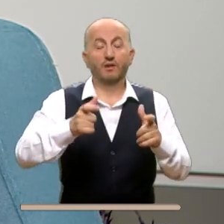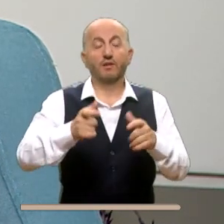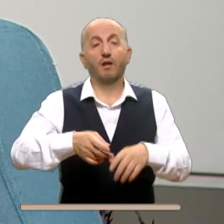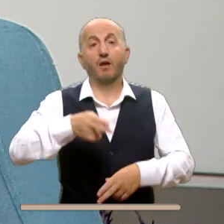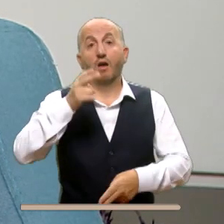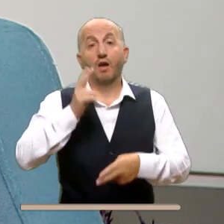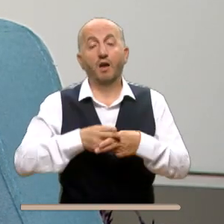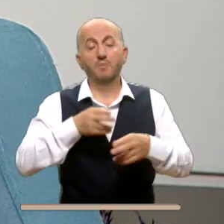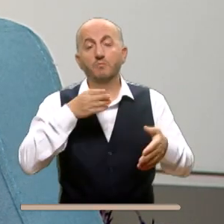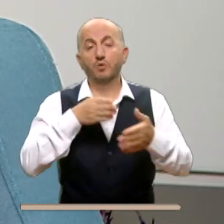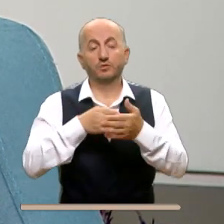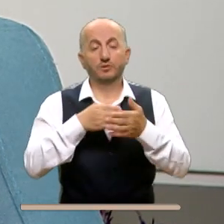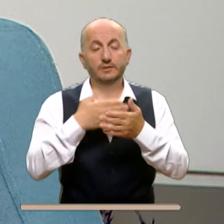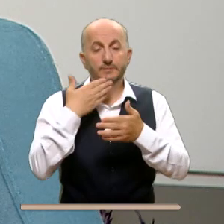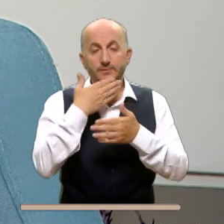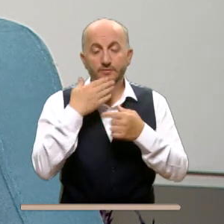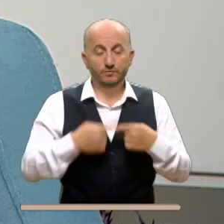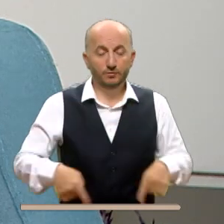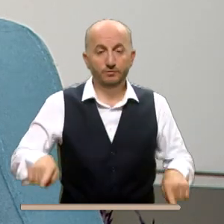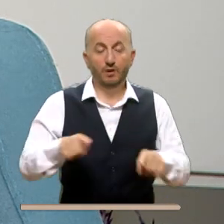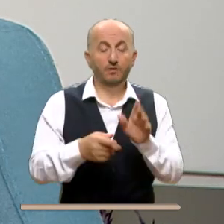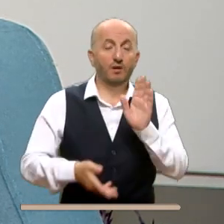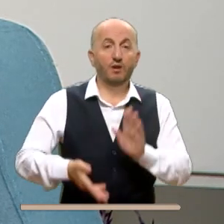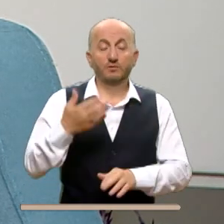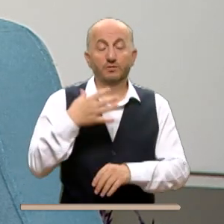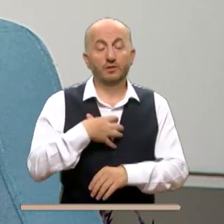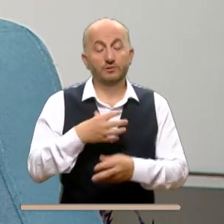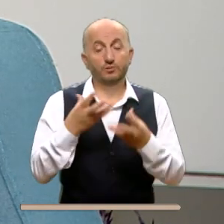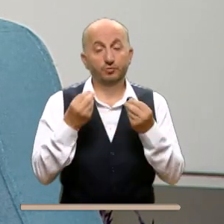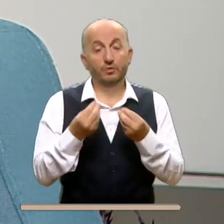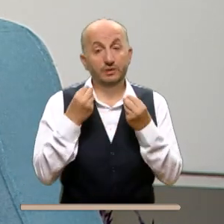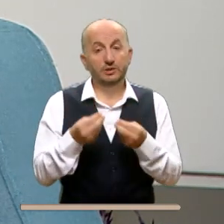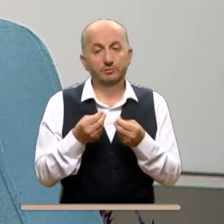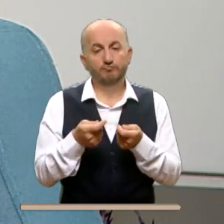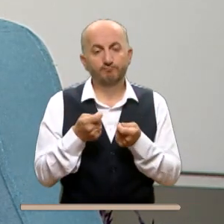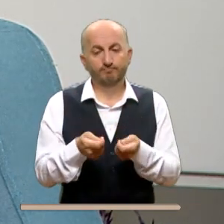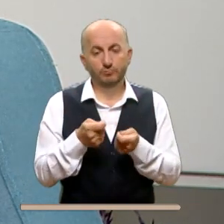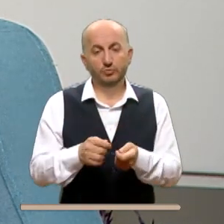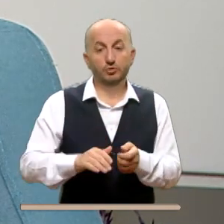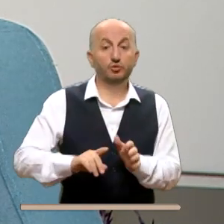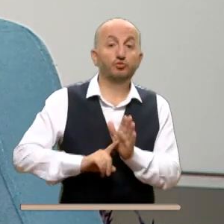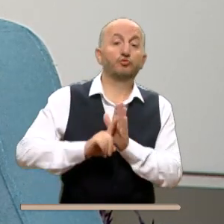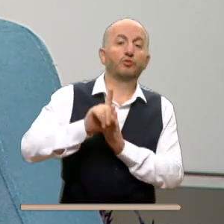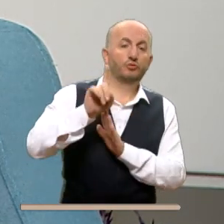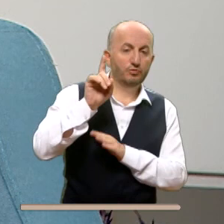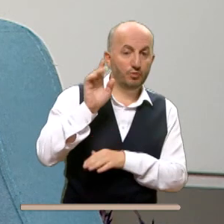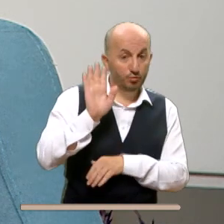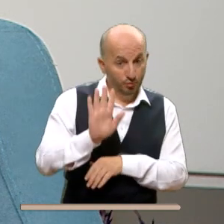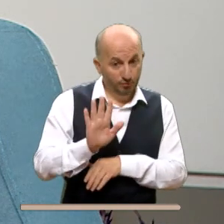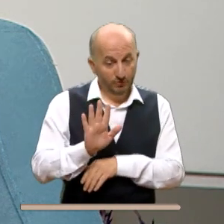hemen müracaat edecekleri imkanlar, ortamlar arttı. Kendilerini çok iyi yetiştirebilecek durumdalar. Ben öğrencilerimize diyorum ki,